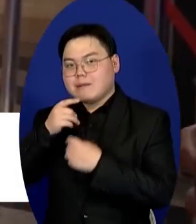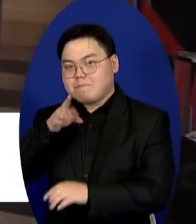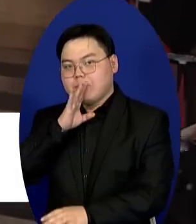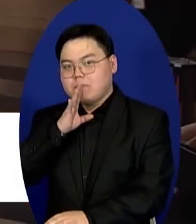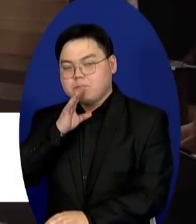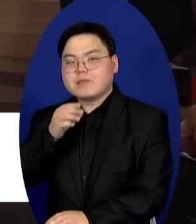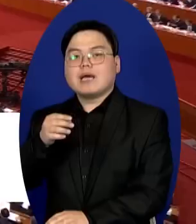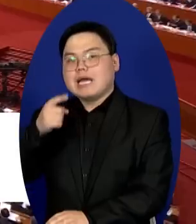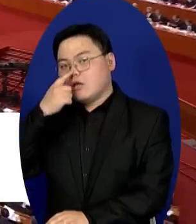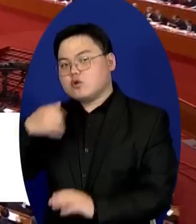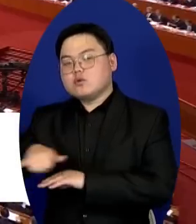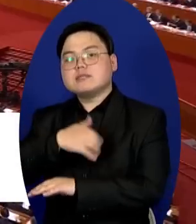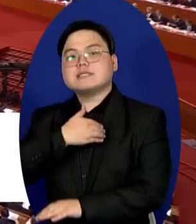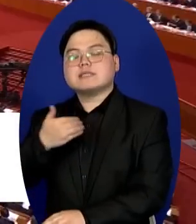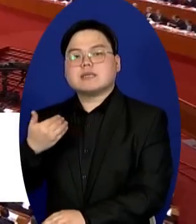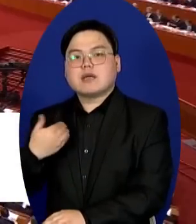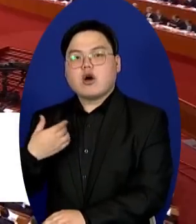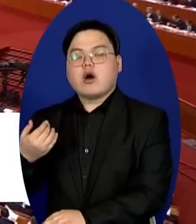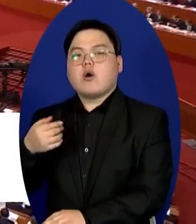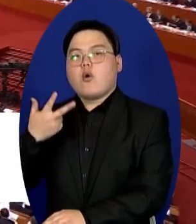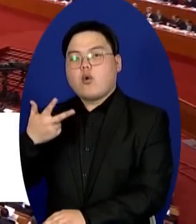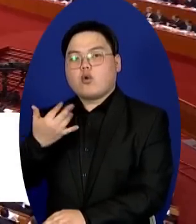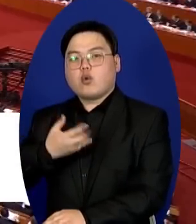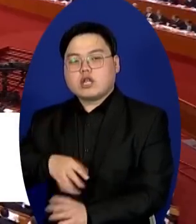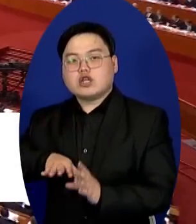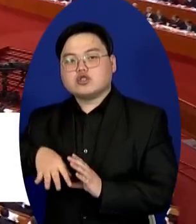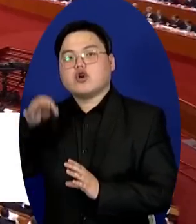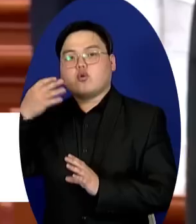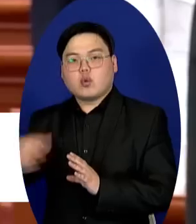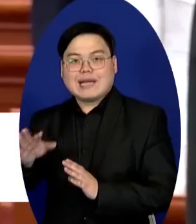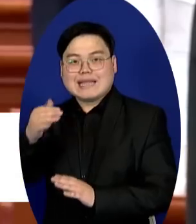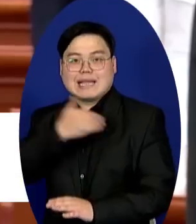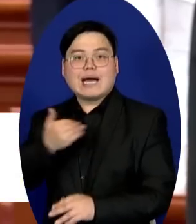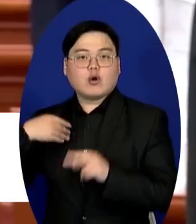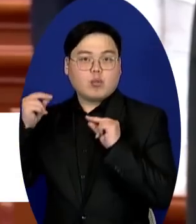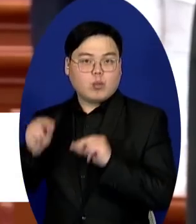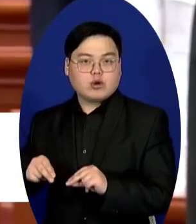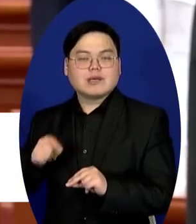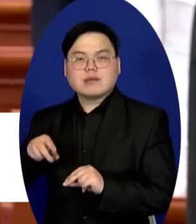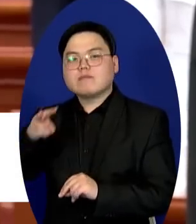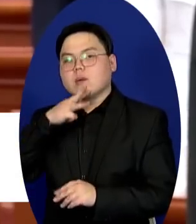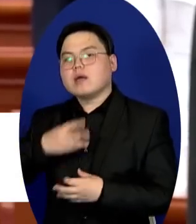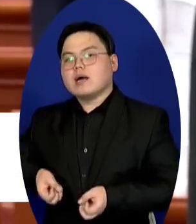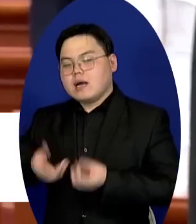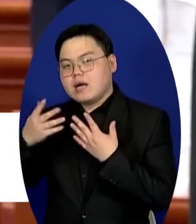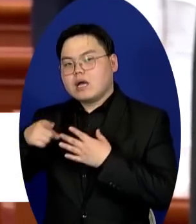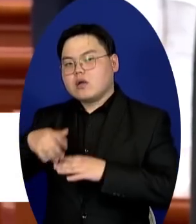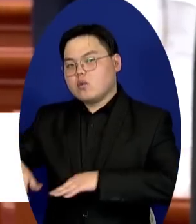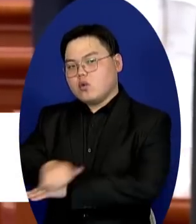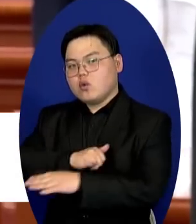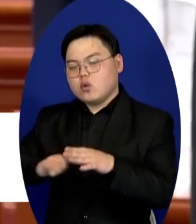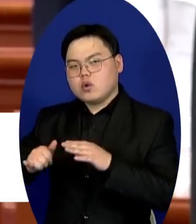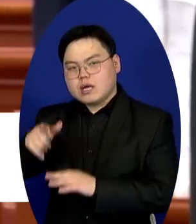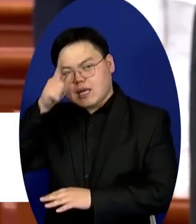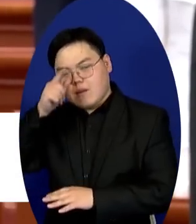Үнэс гадна Ши Цзиньпин саявтар 3 дахь бүрэн эрхийн хугацаагаа хэрэгжүүлж эхлээд байгаа Хятад улсын талаар мөн энэ хүн мэдгдэлд дурдаад энэ улстай үр